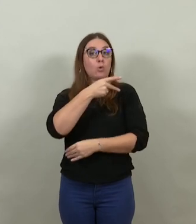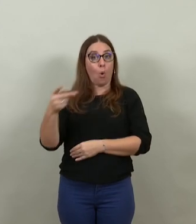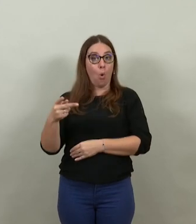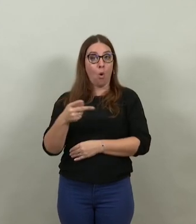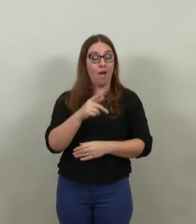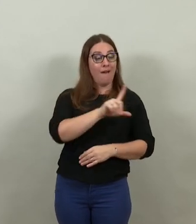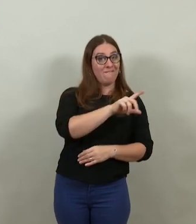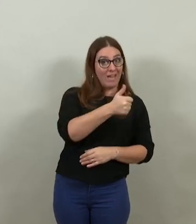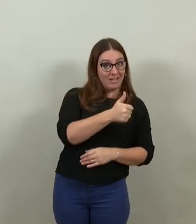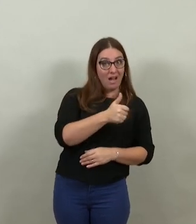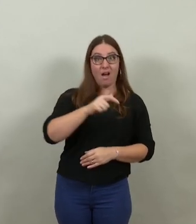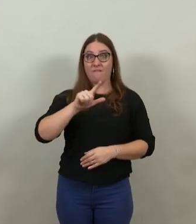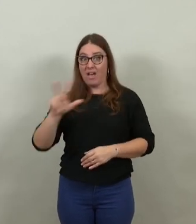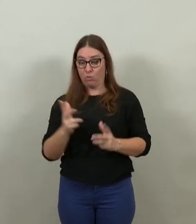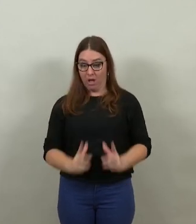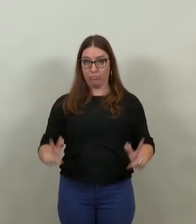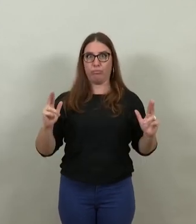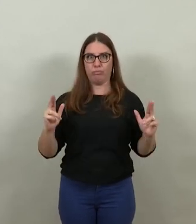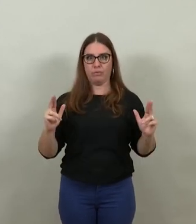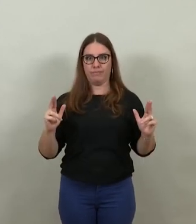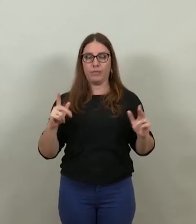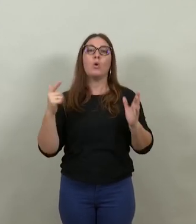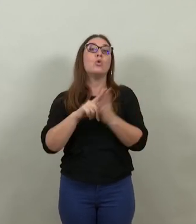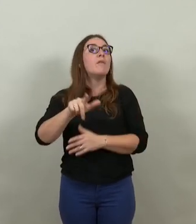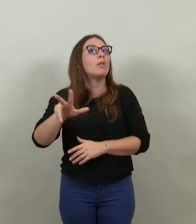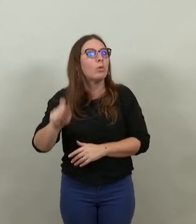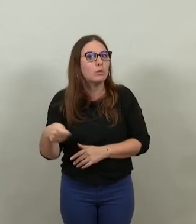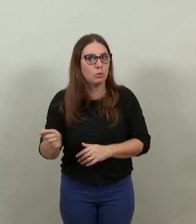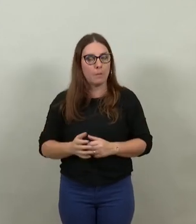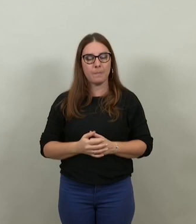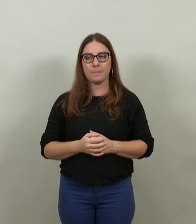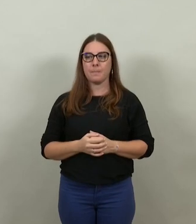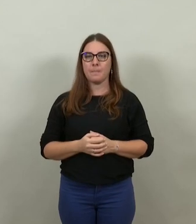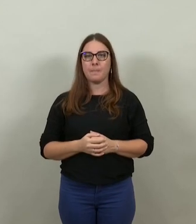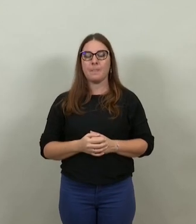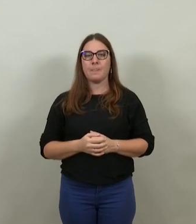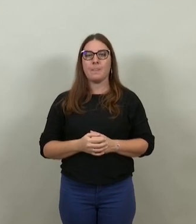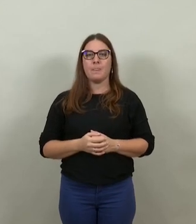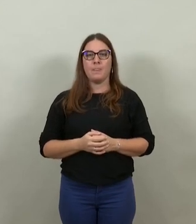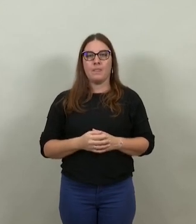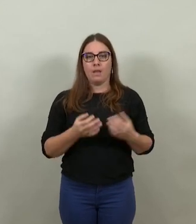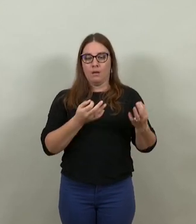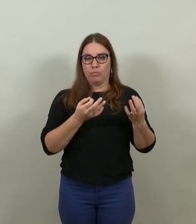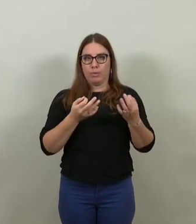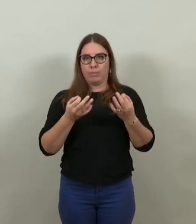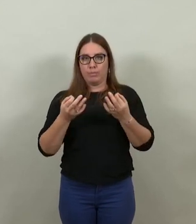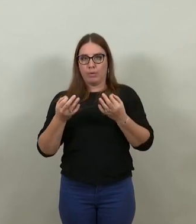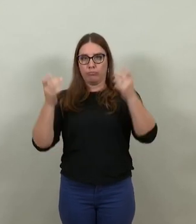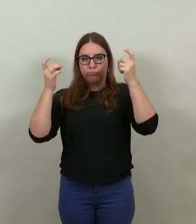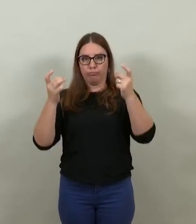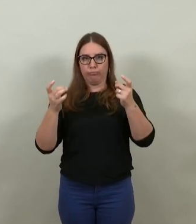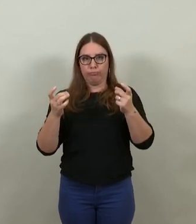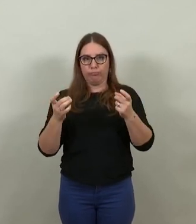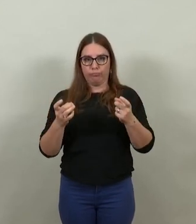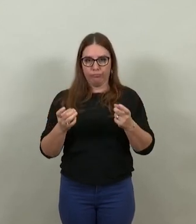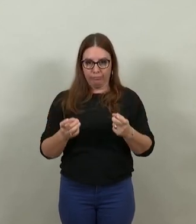2021 et 23 2023 bien sûr il va progressivement se réduire